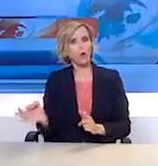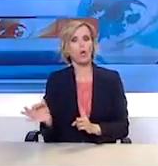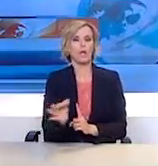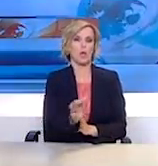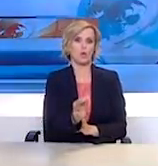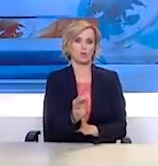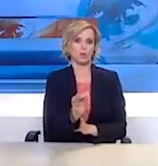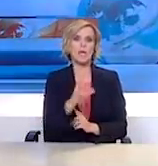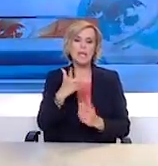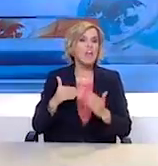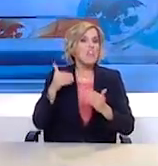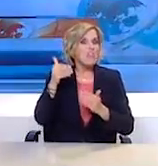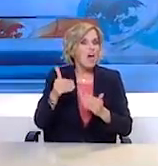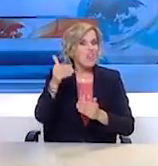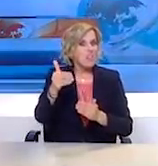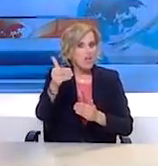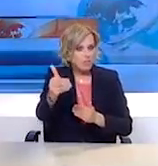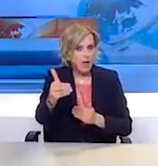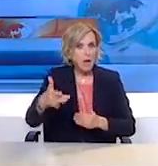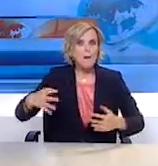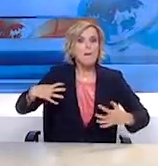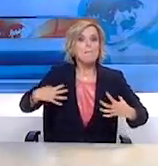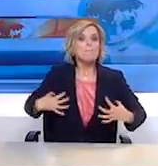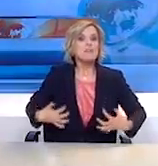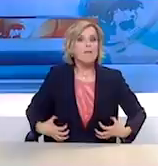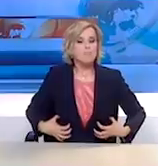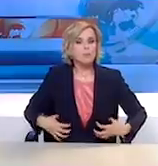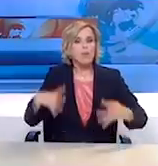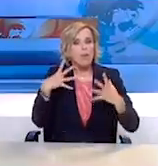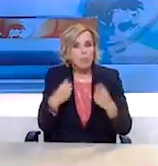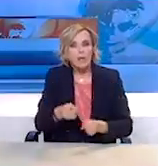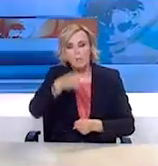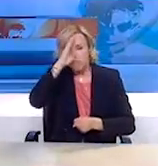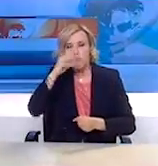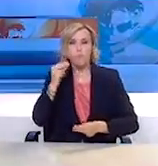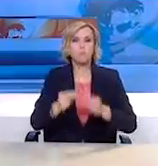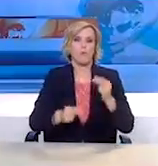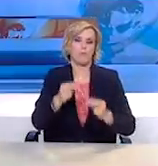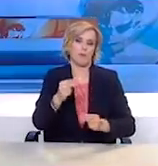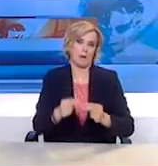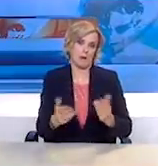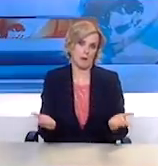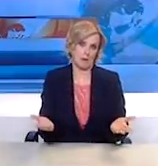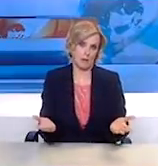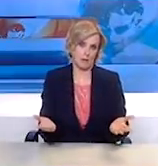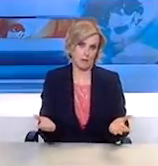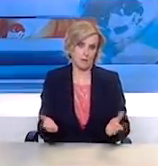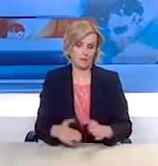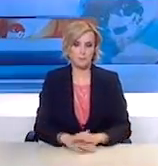και τους πνεύμονές τους. Έχετε συναντήσει Έλληνες ασθενείς ασυμπτωματικούς με παρόμοια εικόνα βλάβη στους πνεύμονες?